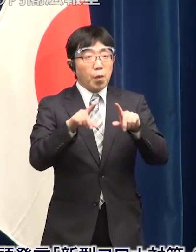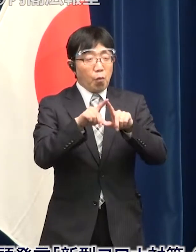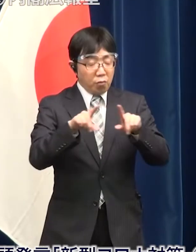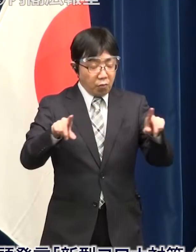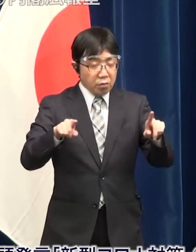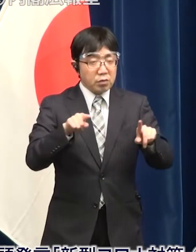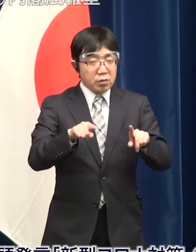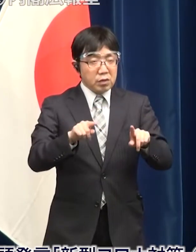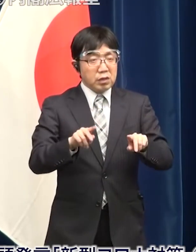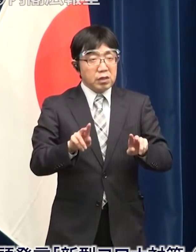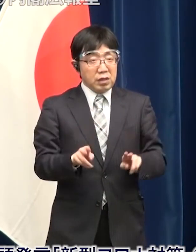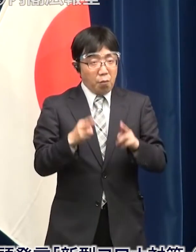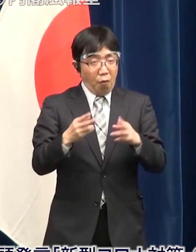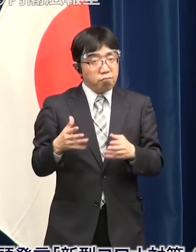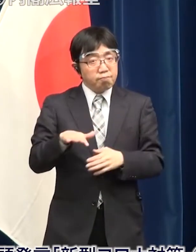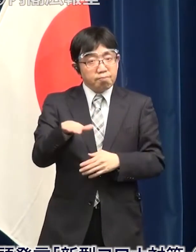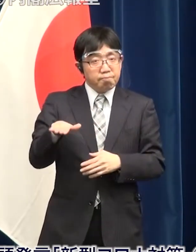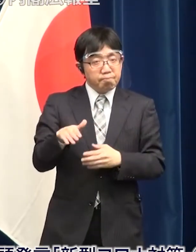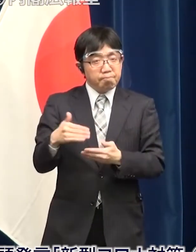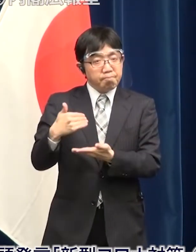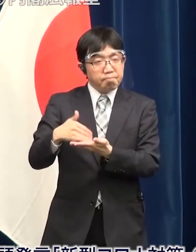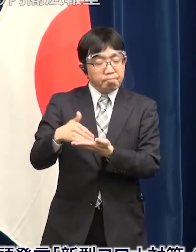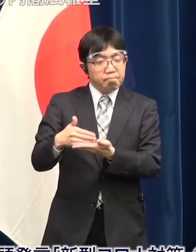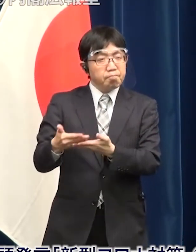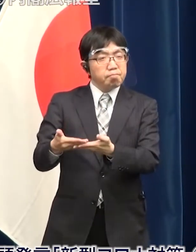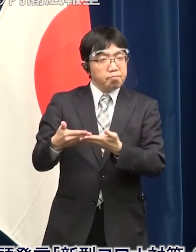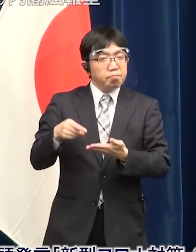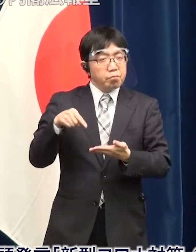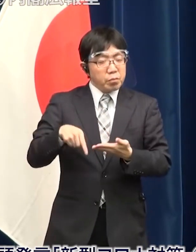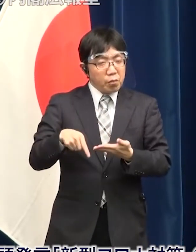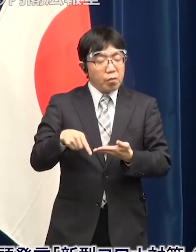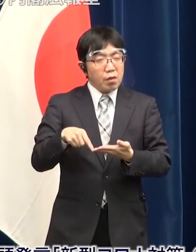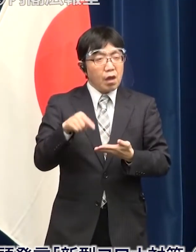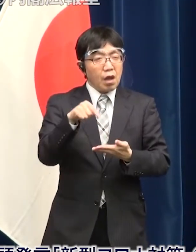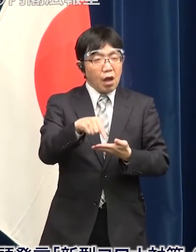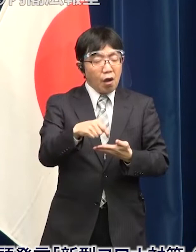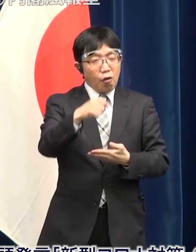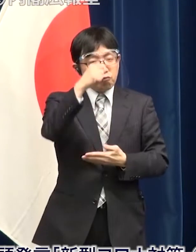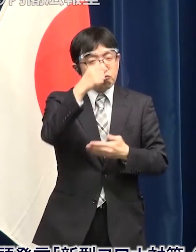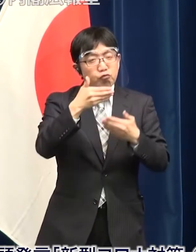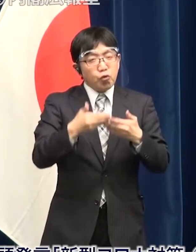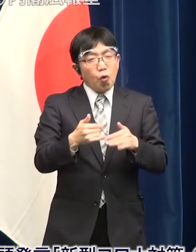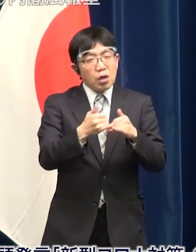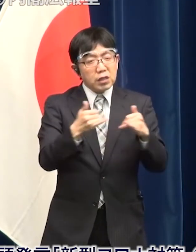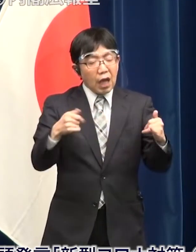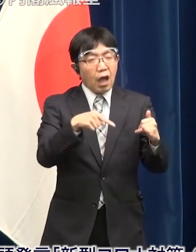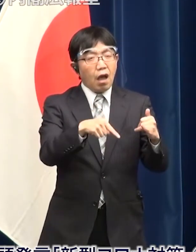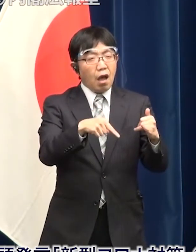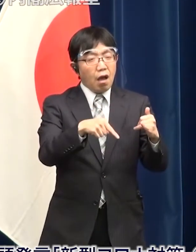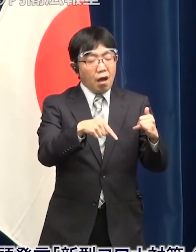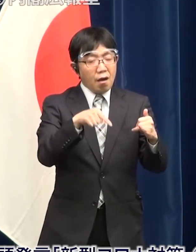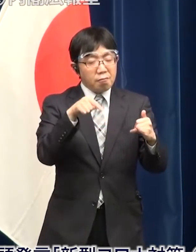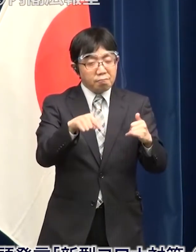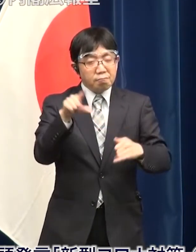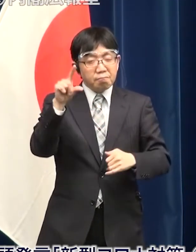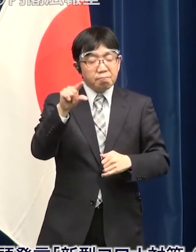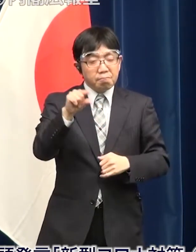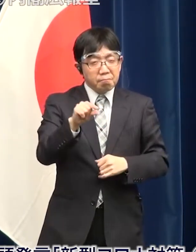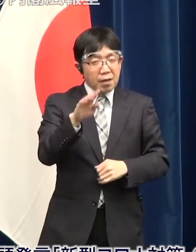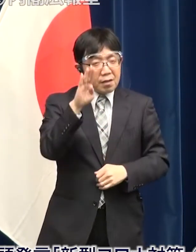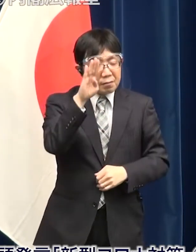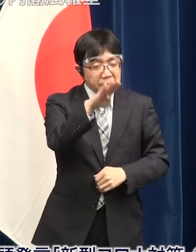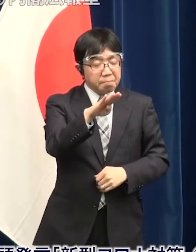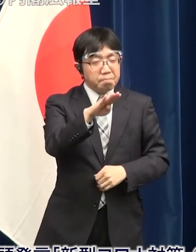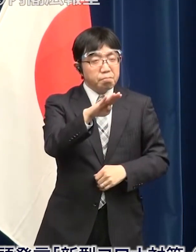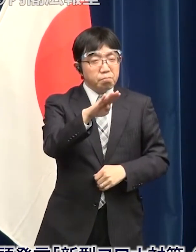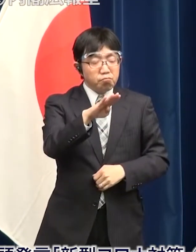家から指摘されているように遅れて重傷者数や増加するリスクがあり今後とも